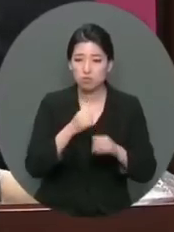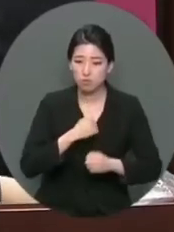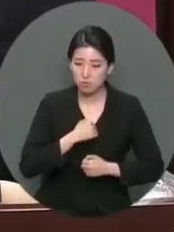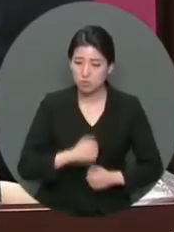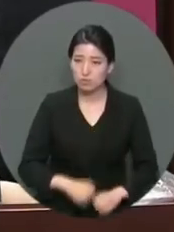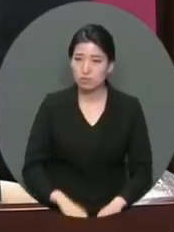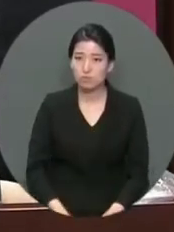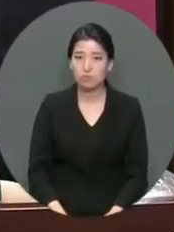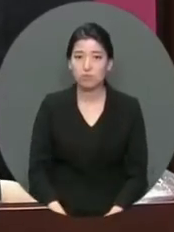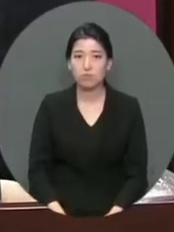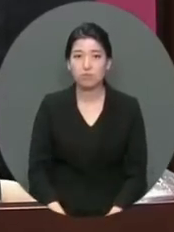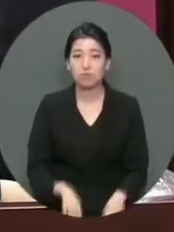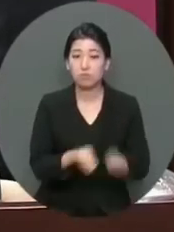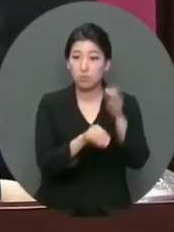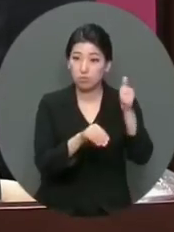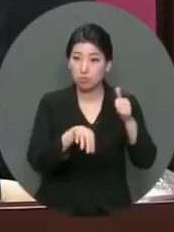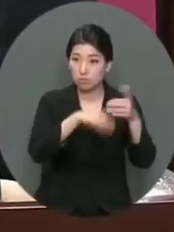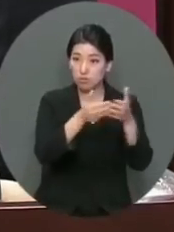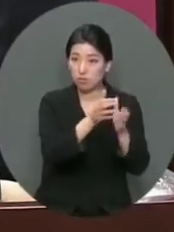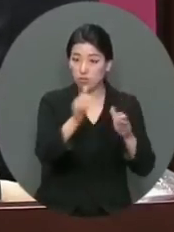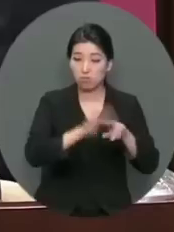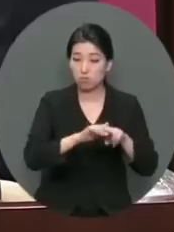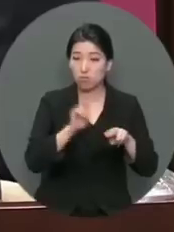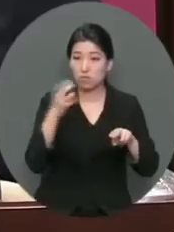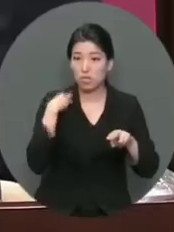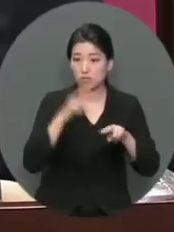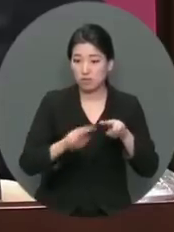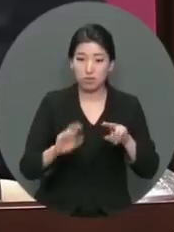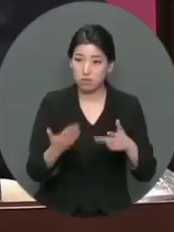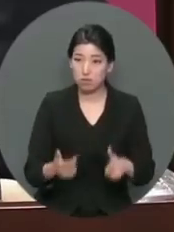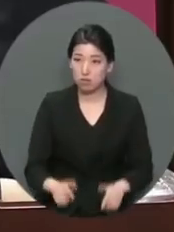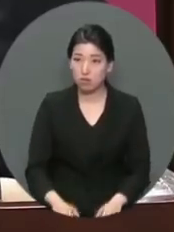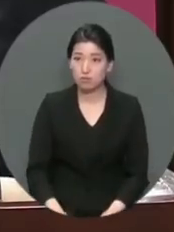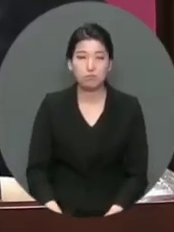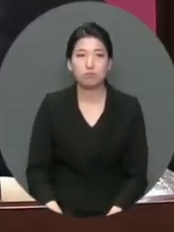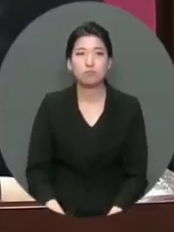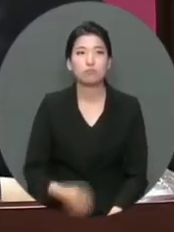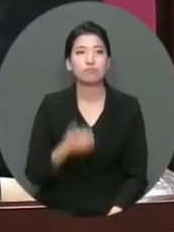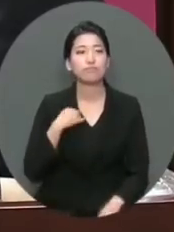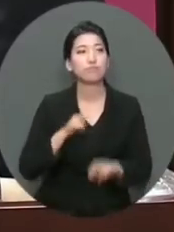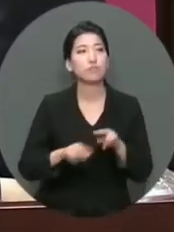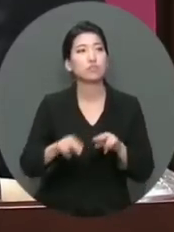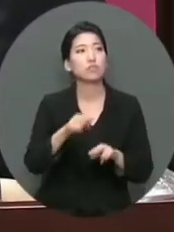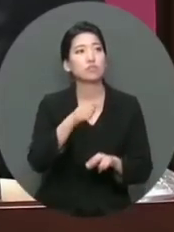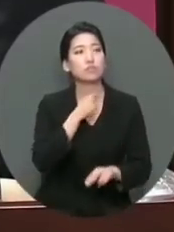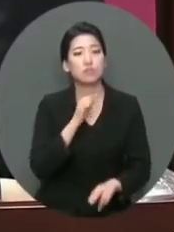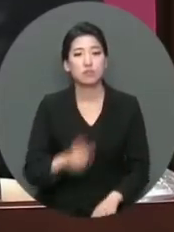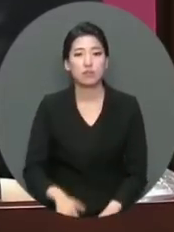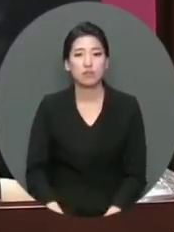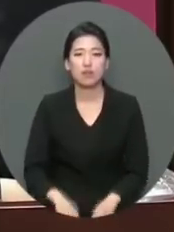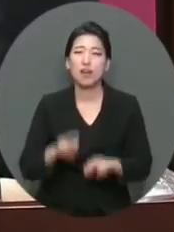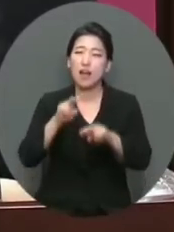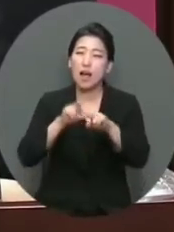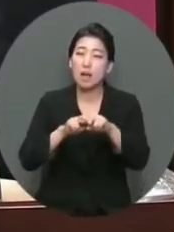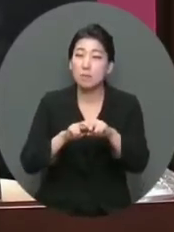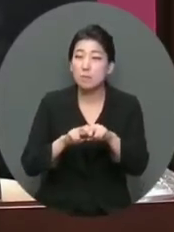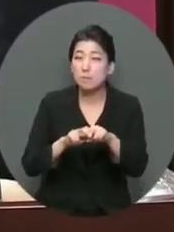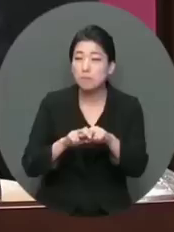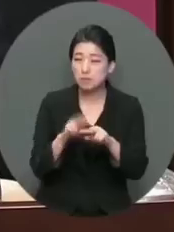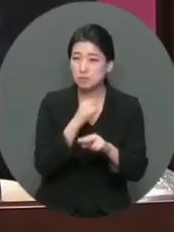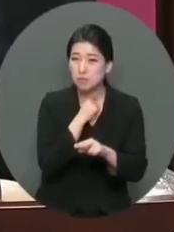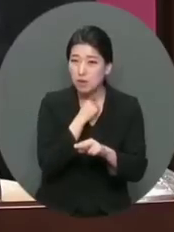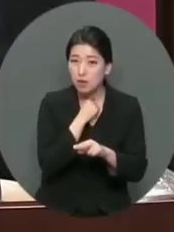내각이 책임을 지고 일괄 사퇴하셔야 되는 거 아닙니까? 전혀 그렇다고 생각하지 않습니다. 그 자리 유지하고자